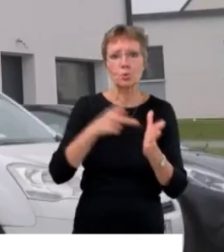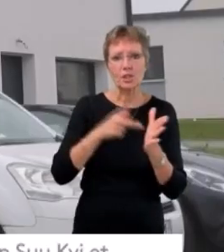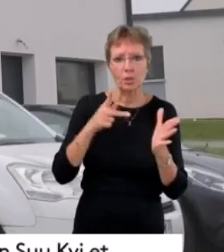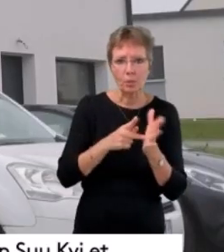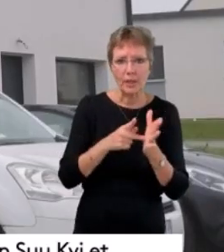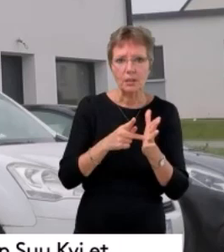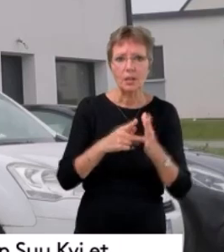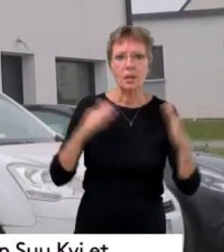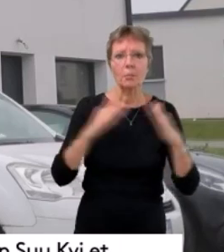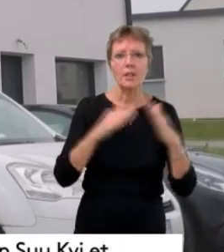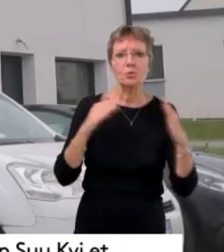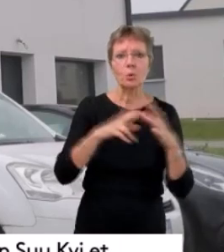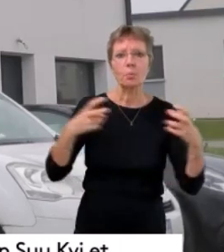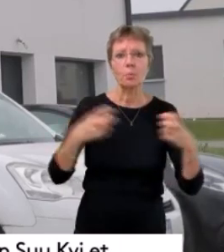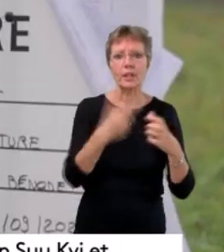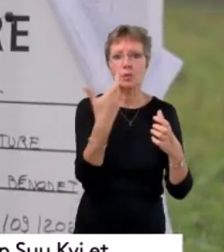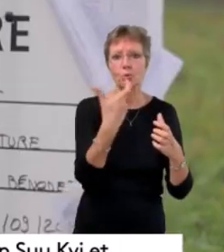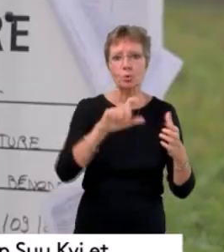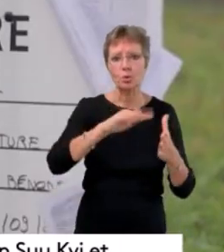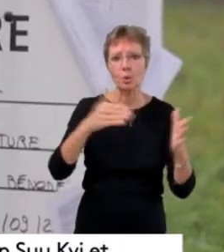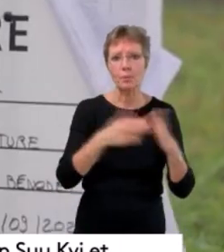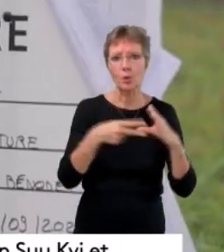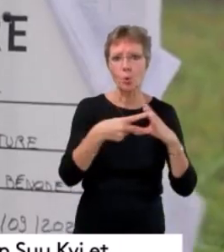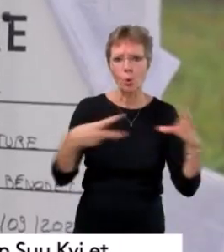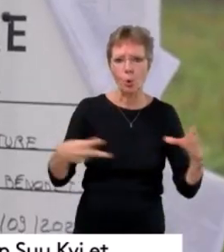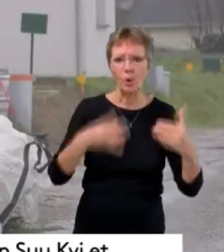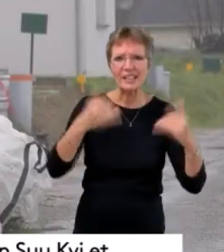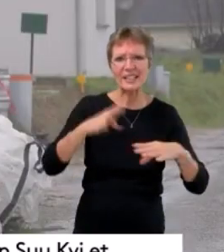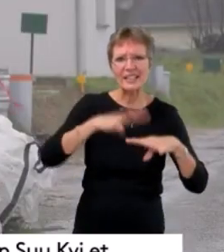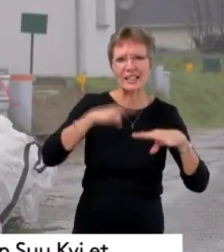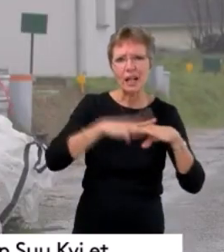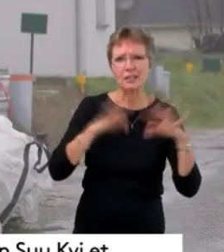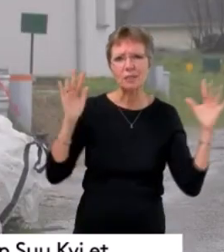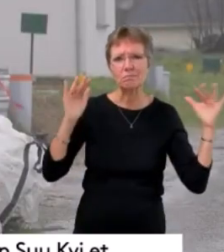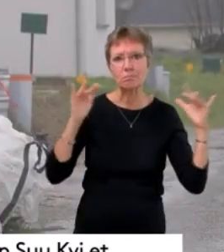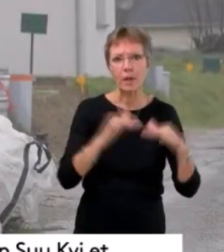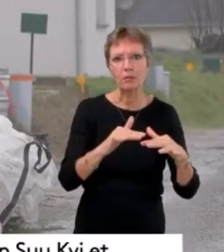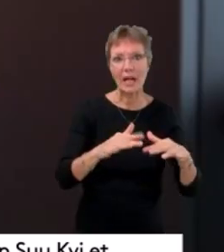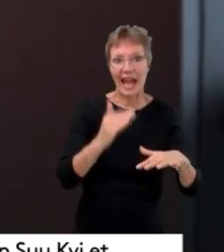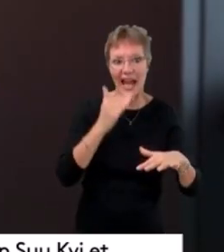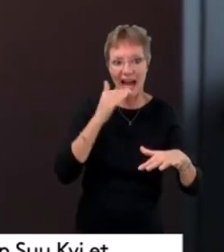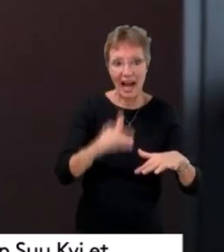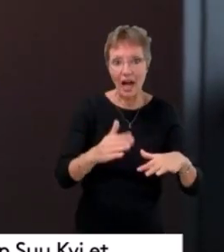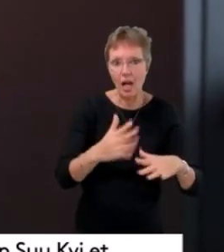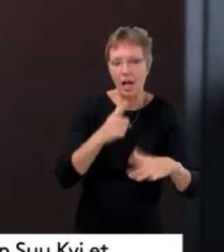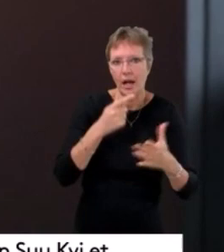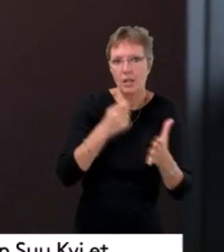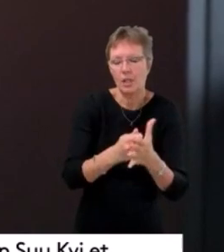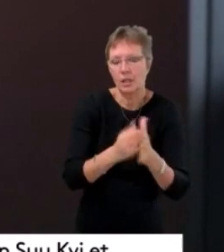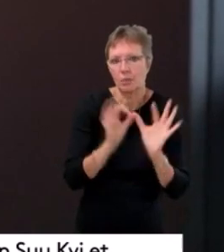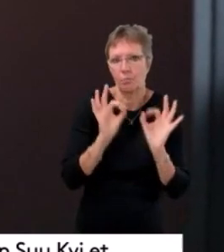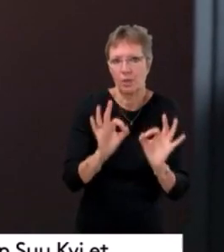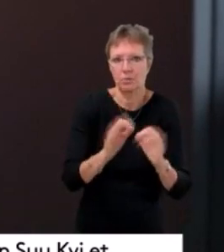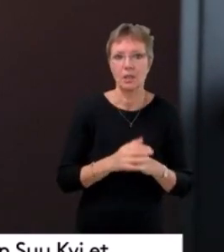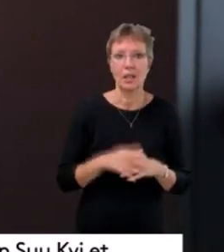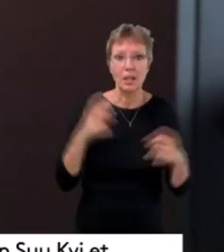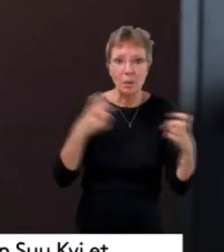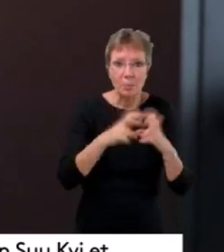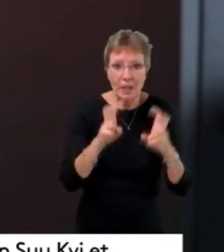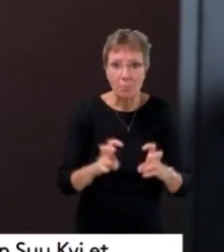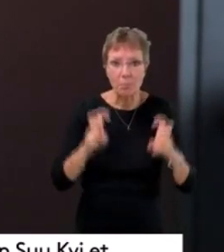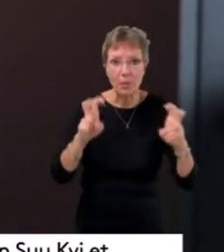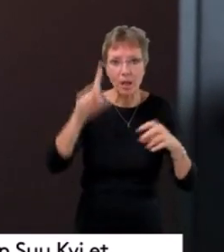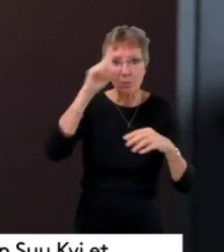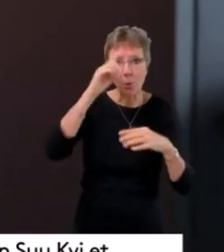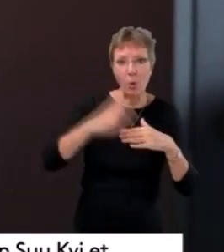de la maison, 200 000 euros. Le quartier est très prisé. Elle a acheté juste à temps. Ça a encore augmenté parce que bah, du coup, c'est